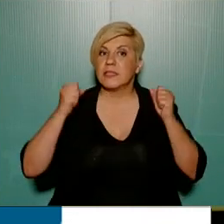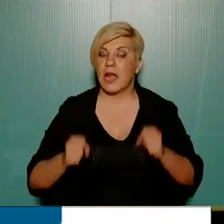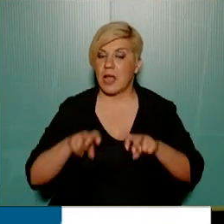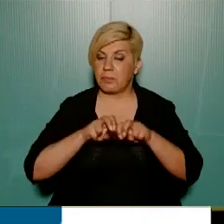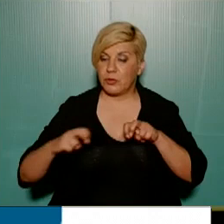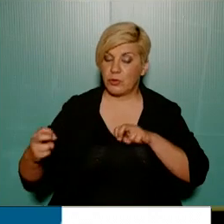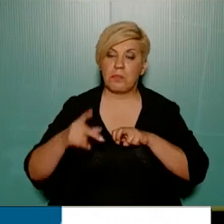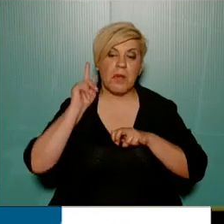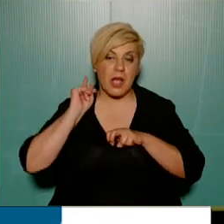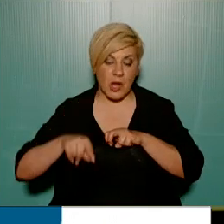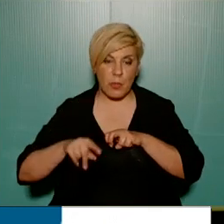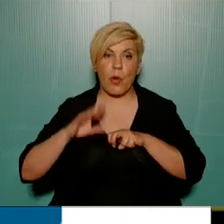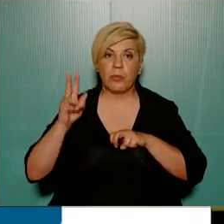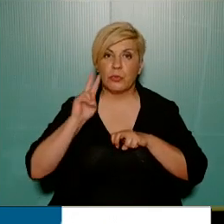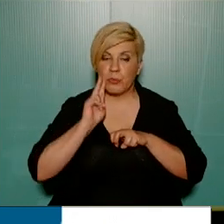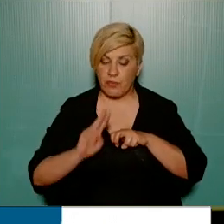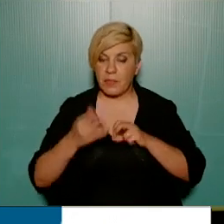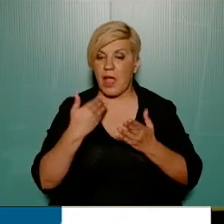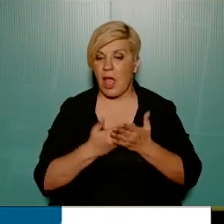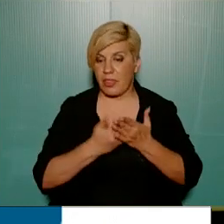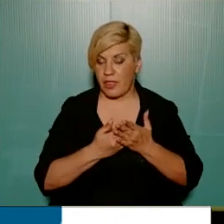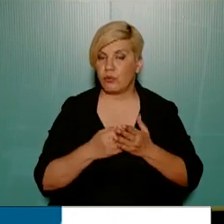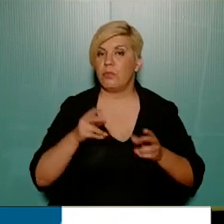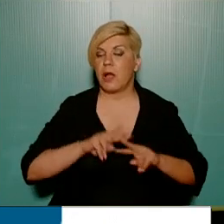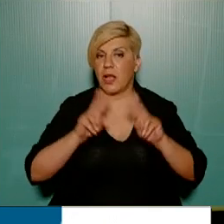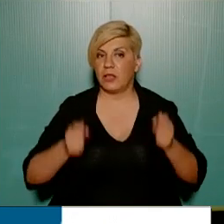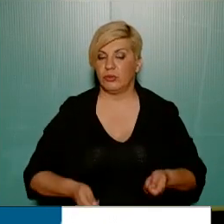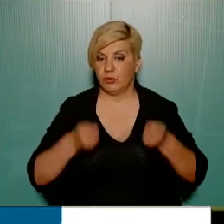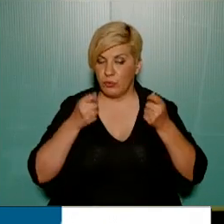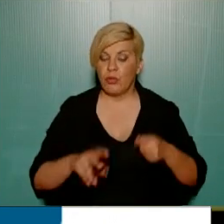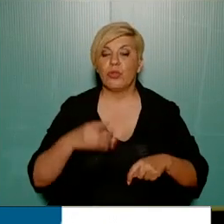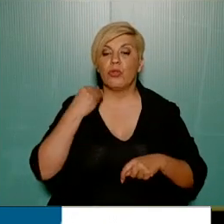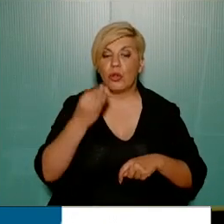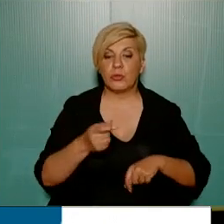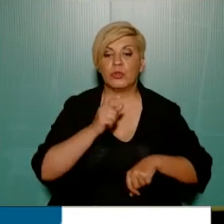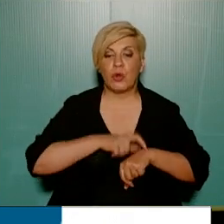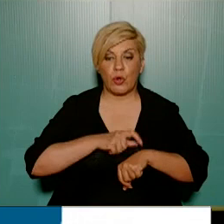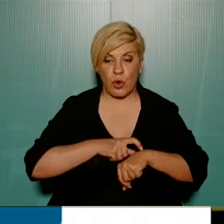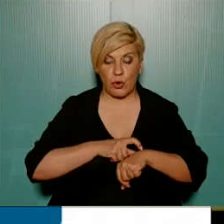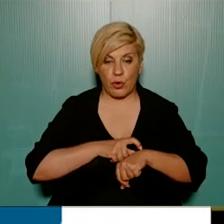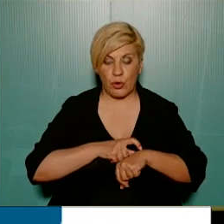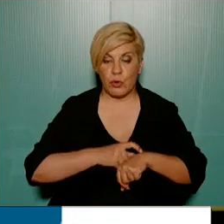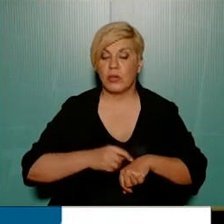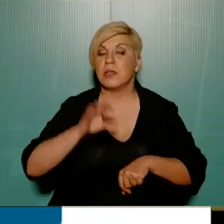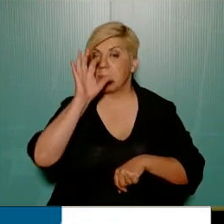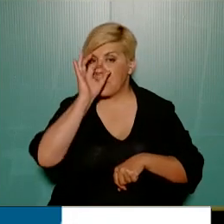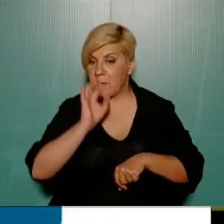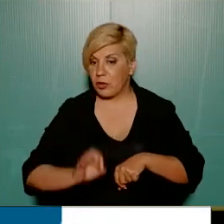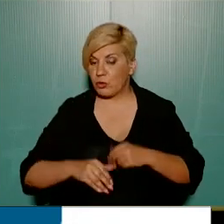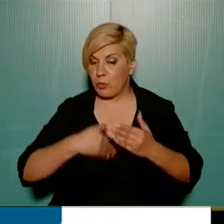τραπεζοκαθισμάτων παρανόμως, παρά τα όσα προβλέπει η άδεια του καταστήματος. Δώσαμε το χρονικό περιθώριο